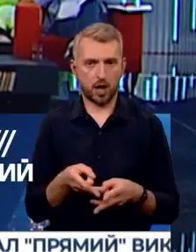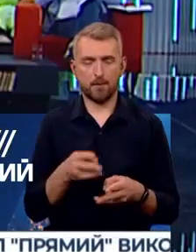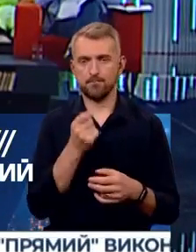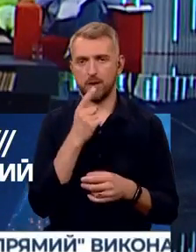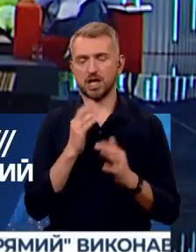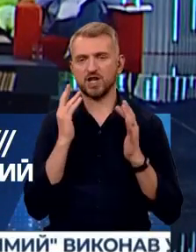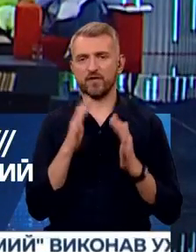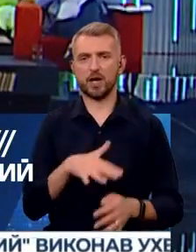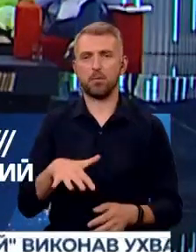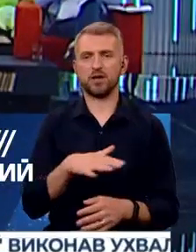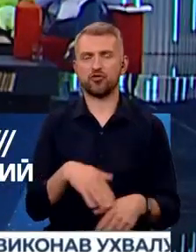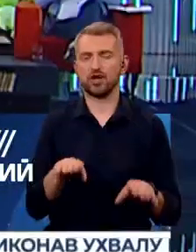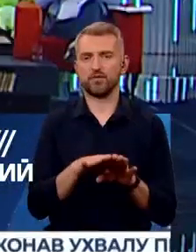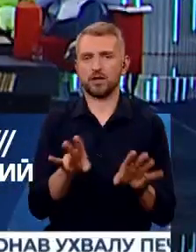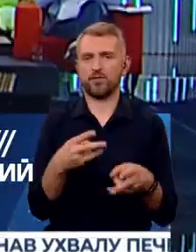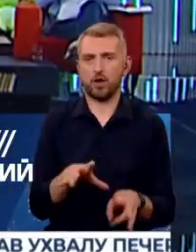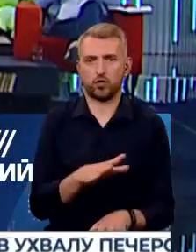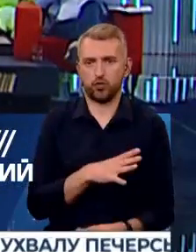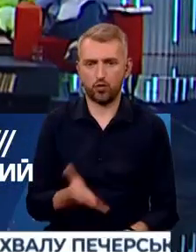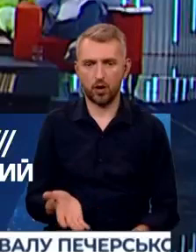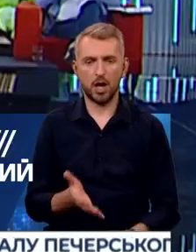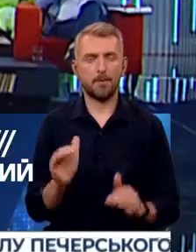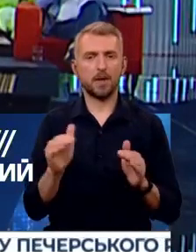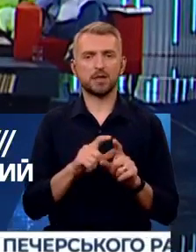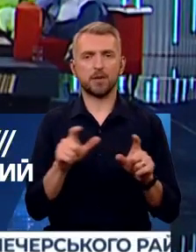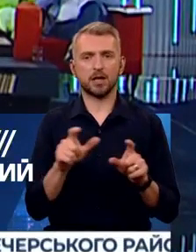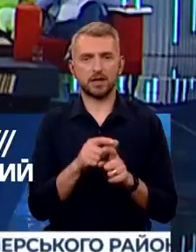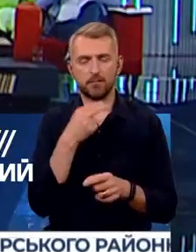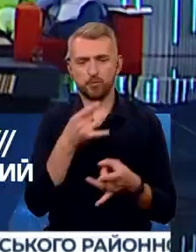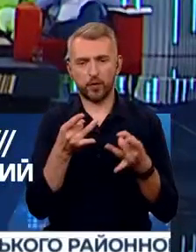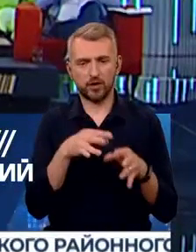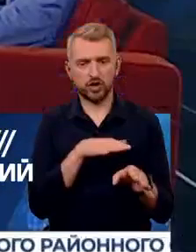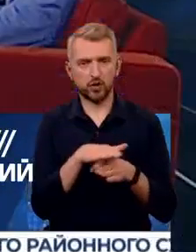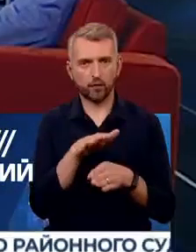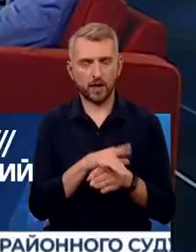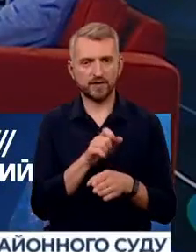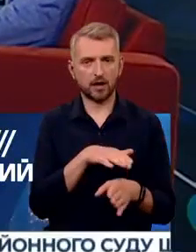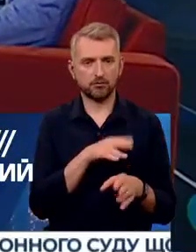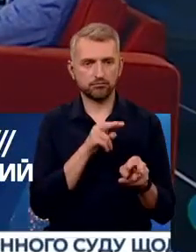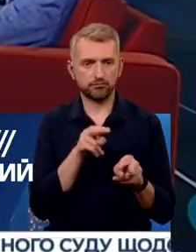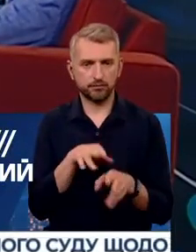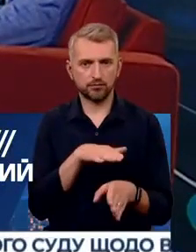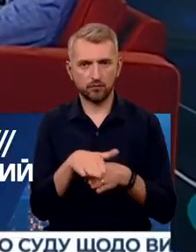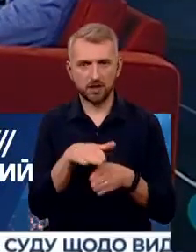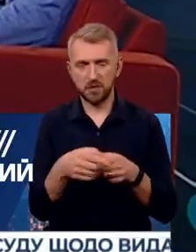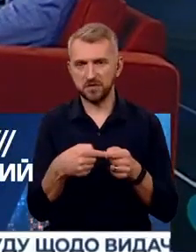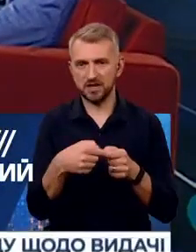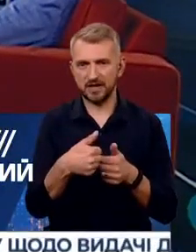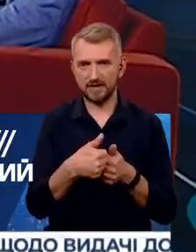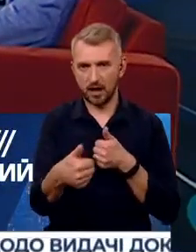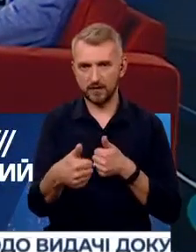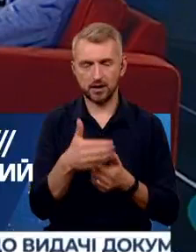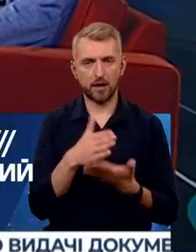сквери, майданчики закривати не варто. Було маленьким магазином простіше слідкувати за дотриманням дистанції і наявності